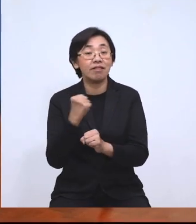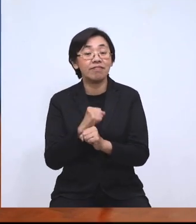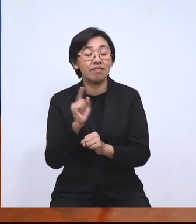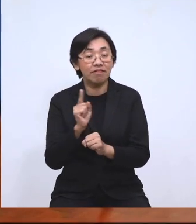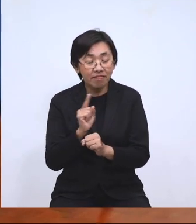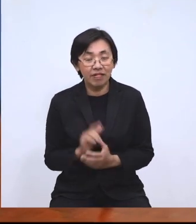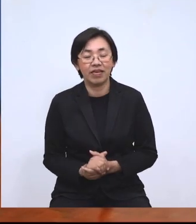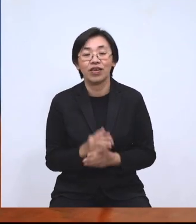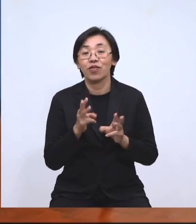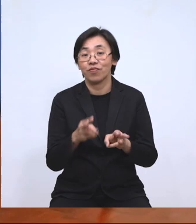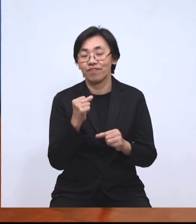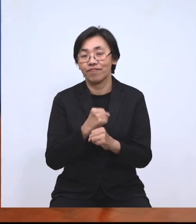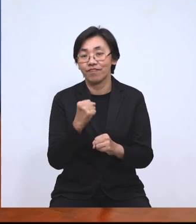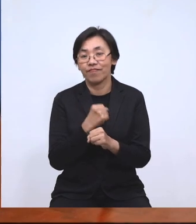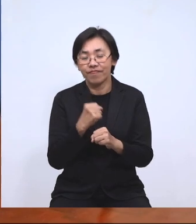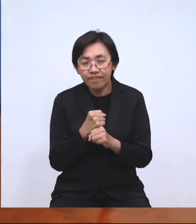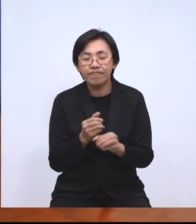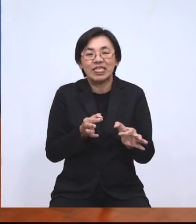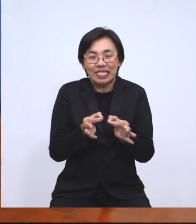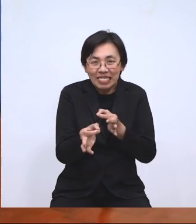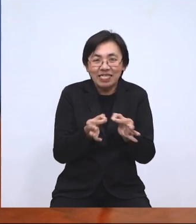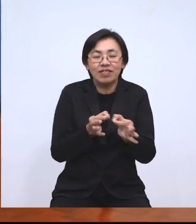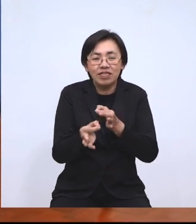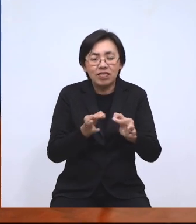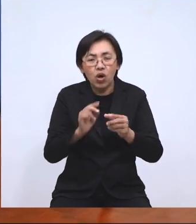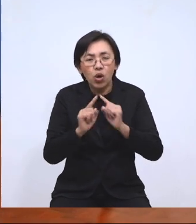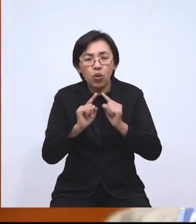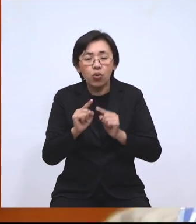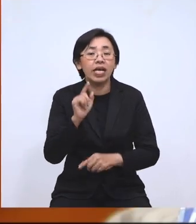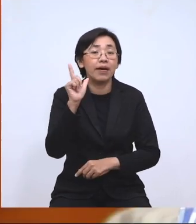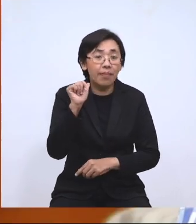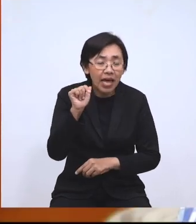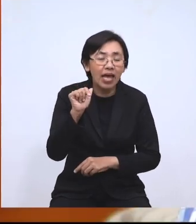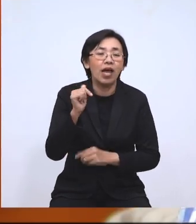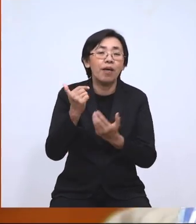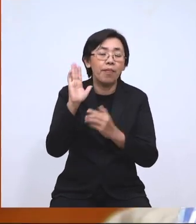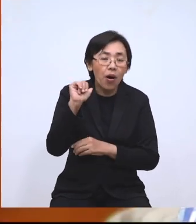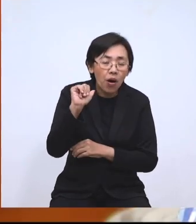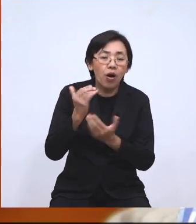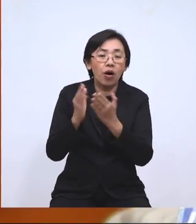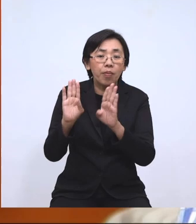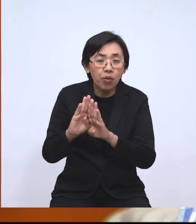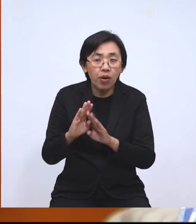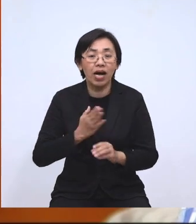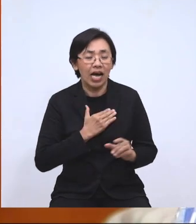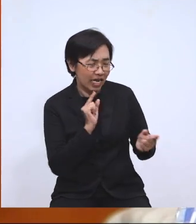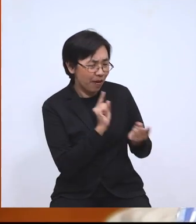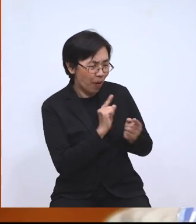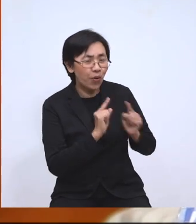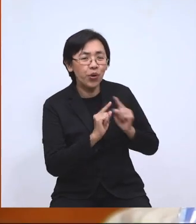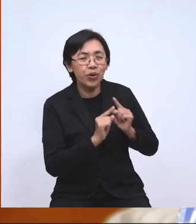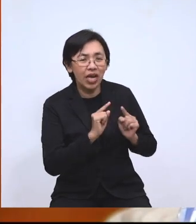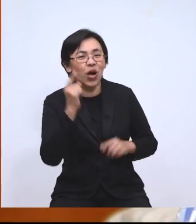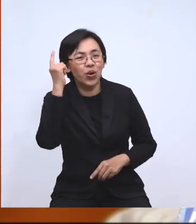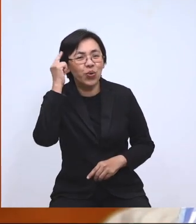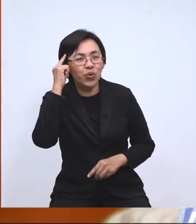ก็คือว่าลักษณะหลักๆเลยค่ะก็จะพยายามอธิบายพยายามคุยกับผู้ปกครองแต่ด้วยความที่ครูกับแม่มอสก็คือเจอกันมาน